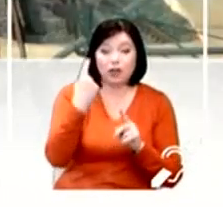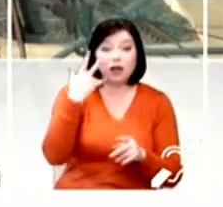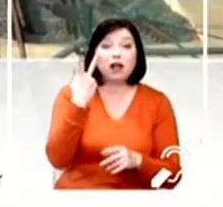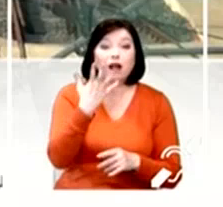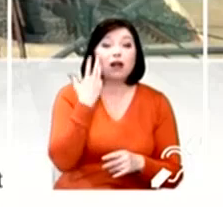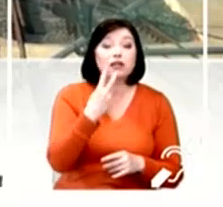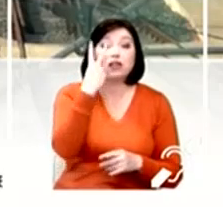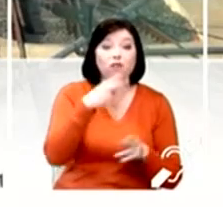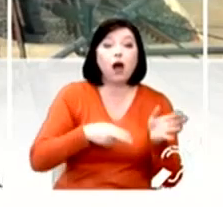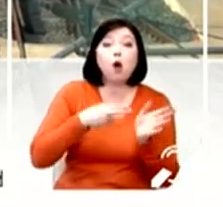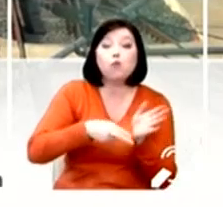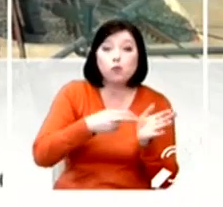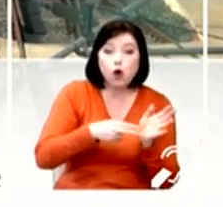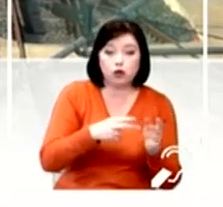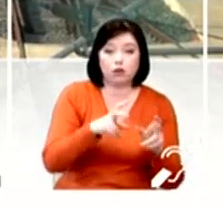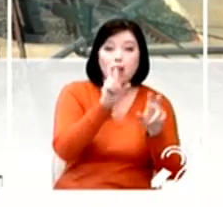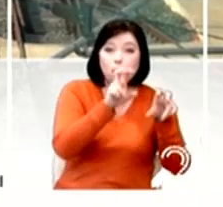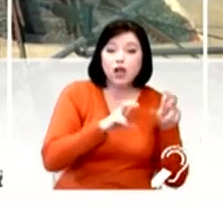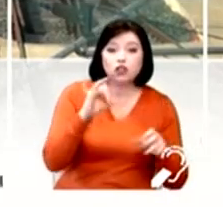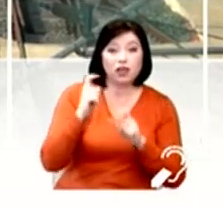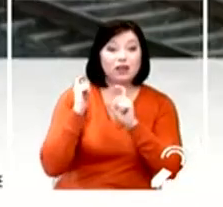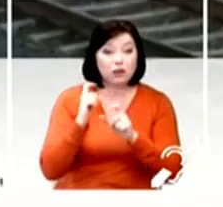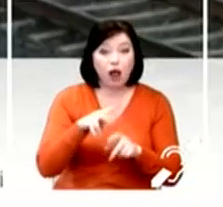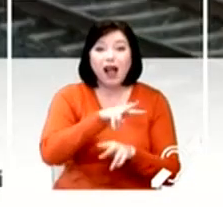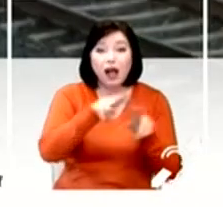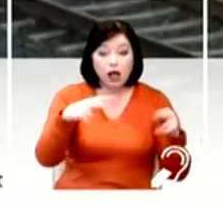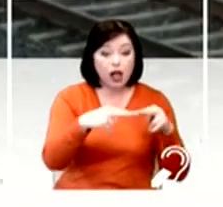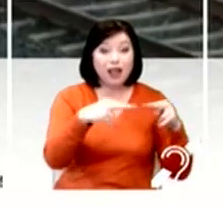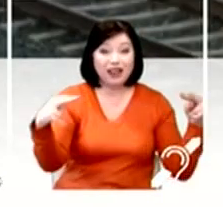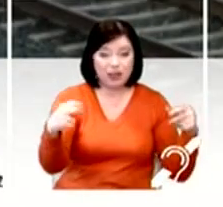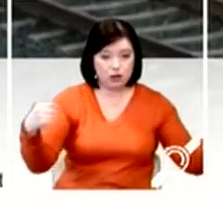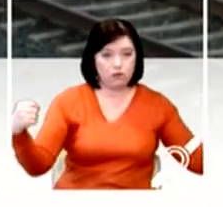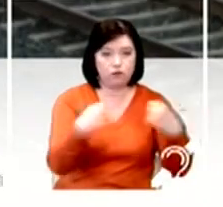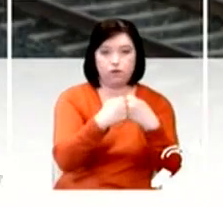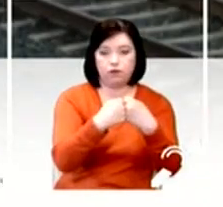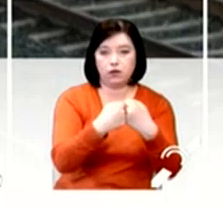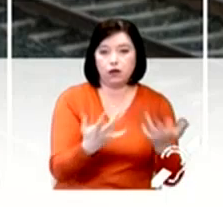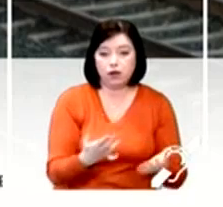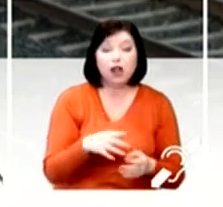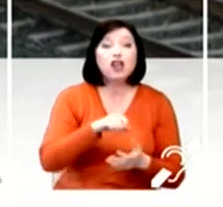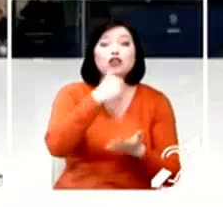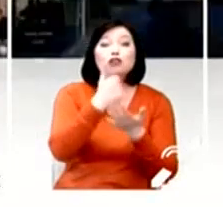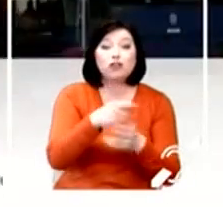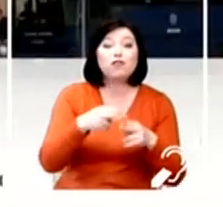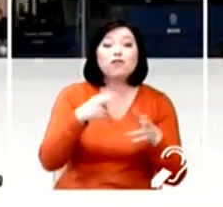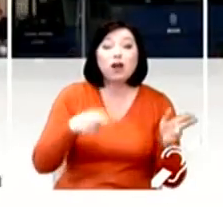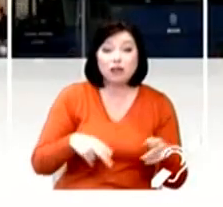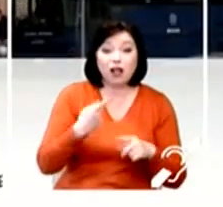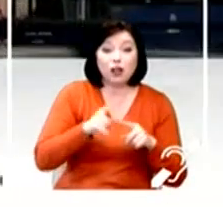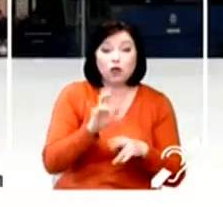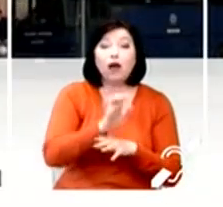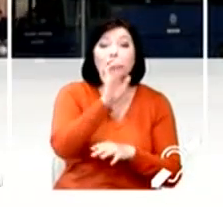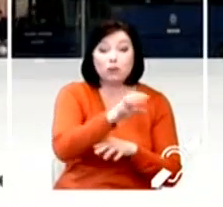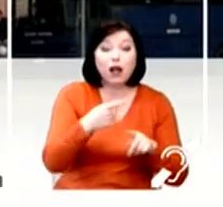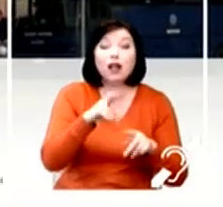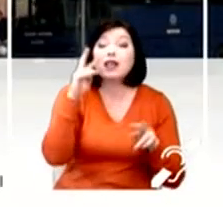două trenuri, un Intercity și un Marfar, aflate pe aceeași linie, s-au izbit frontal. Șeful de gară care a trimis trenul de pasageri pe